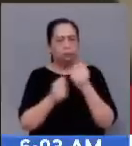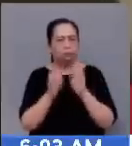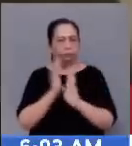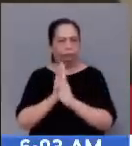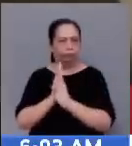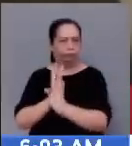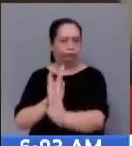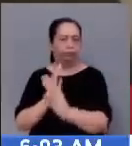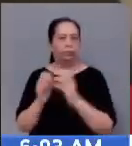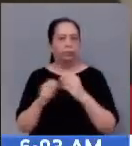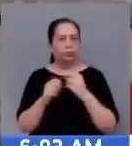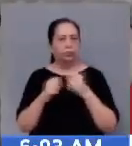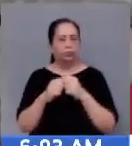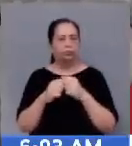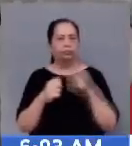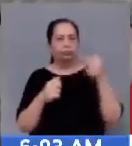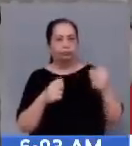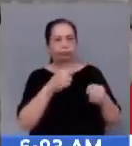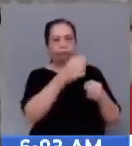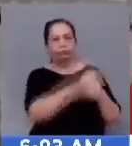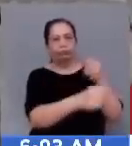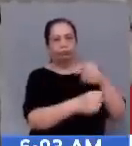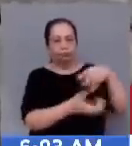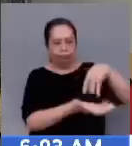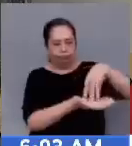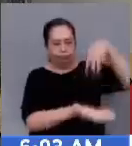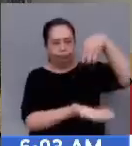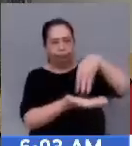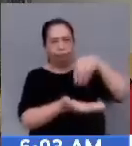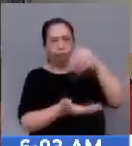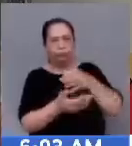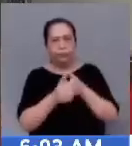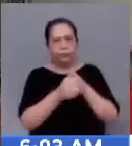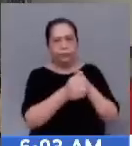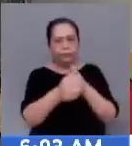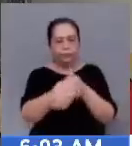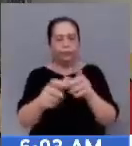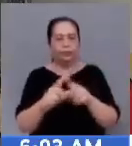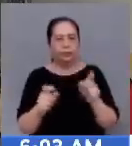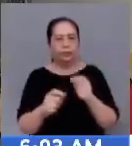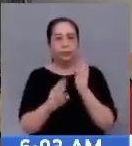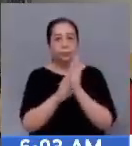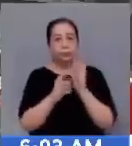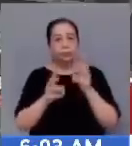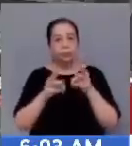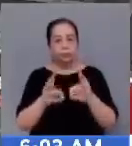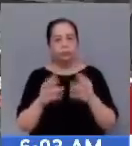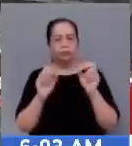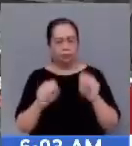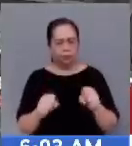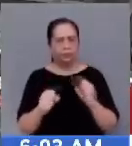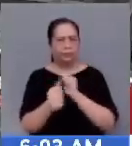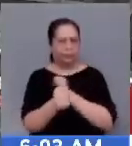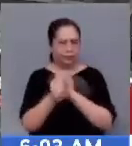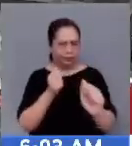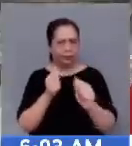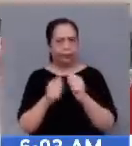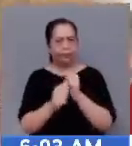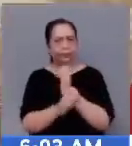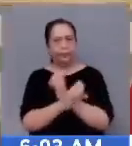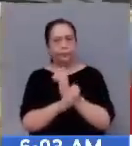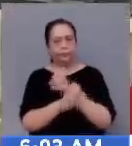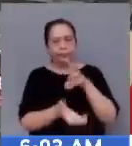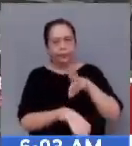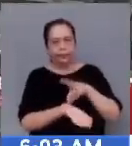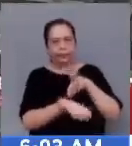mga traffic cones para di magabayan yung mga motorista. At yung busway ay nadadaanan rin naman ng EDSA Carousel Bus. At para bigyan